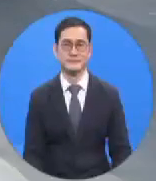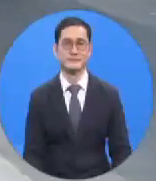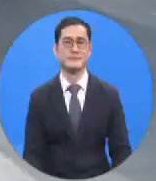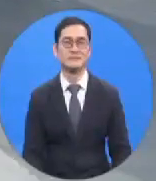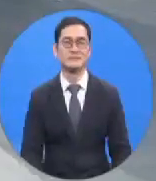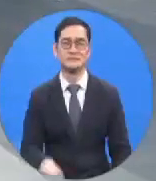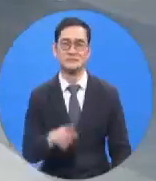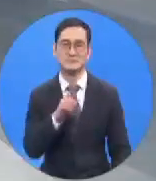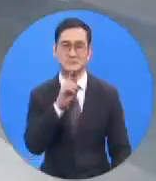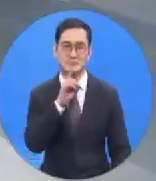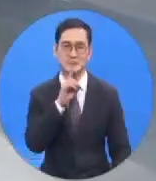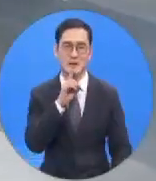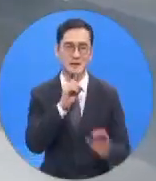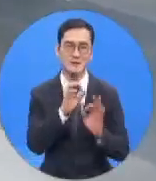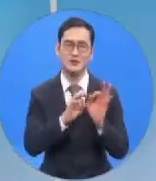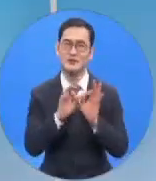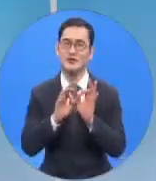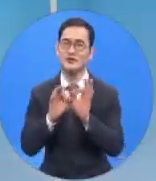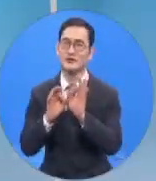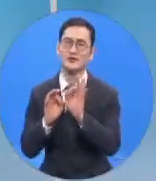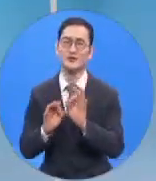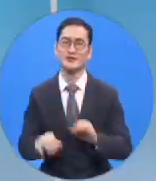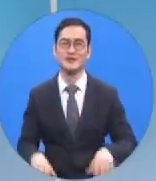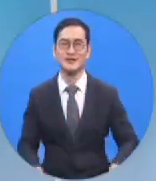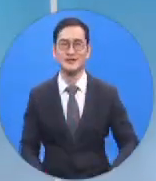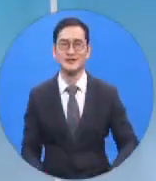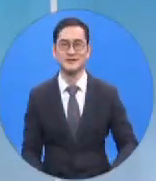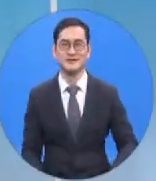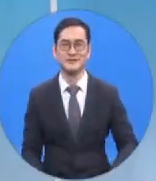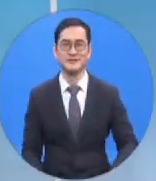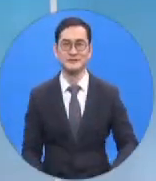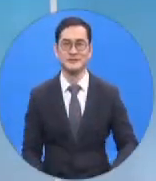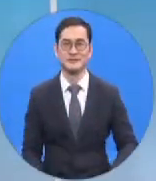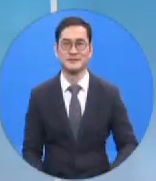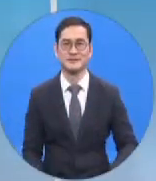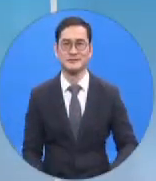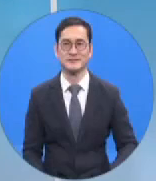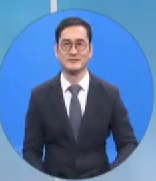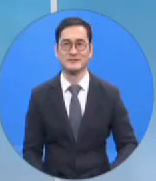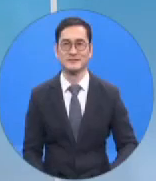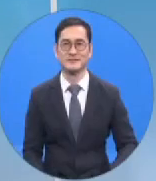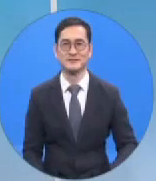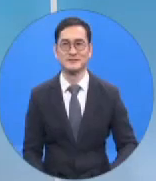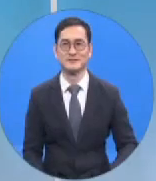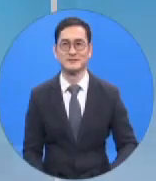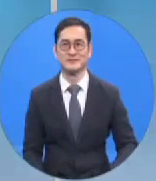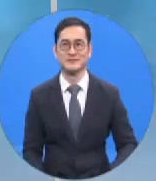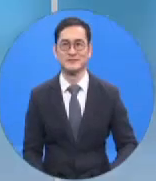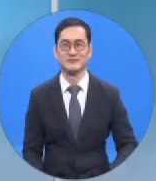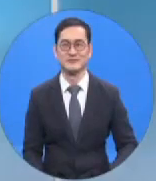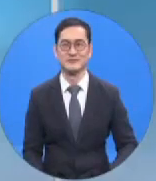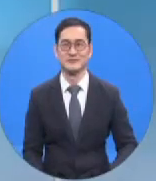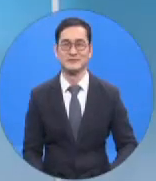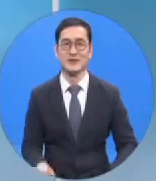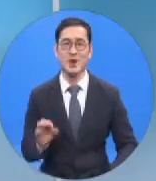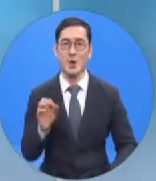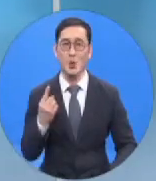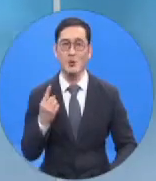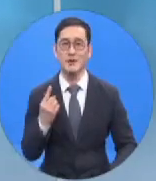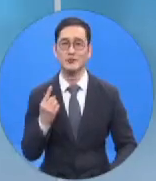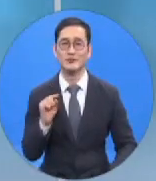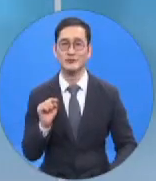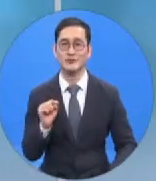자, 선거를 앞두고 마음이 급해서일까요? 두 후보 잇따라 말 실수가 나왔습니다. 자, 오세훈